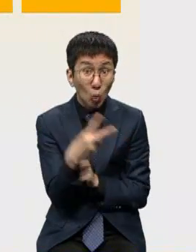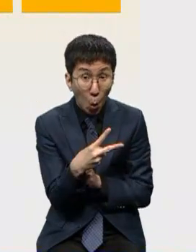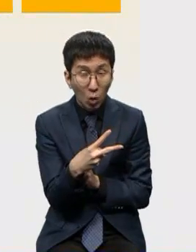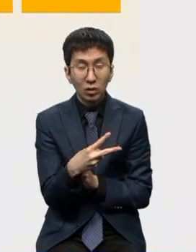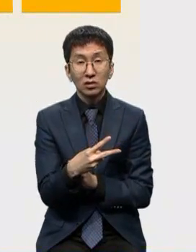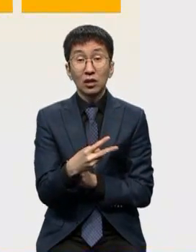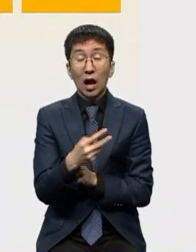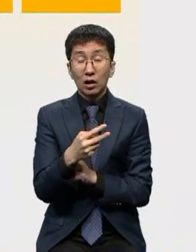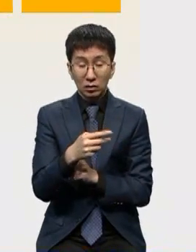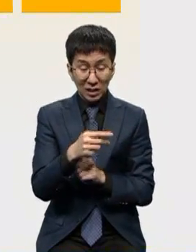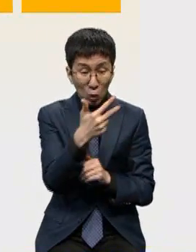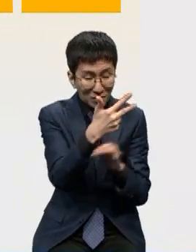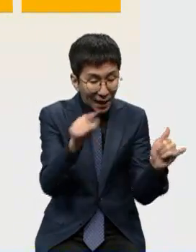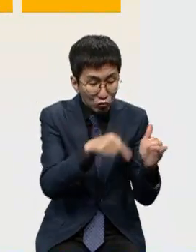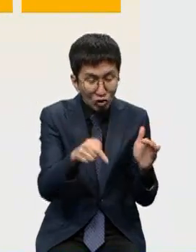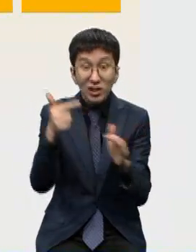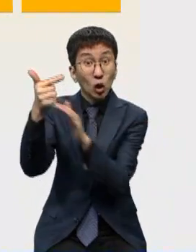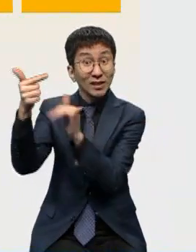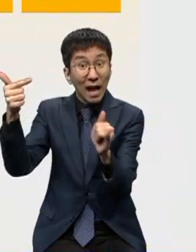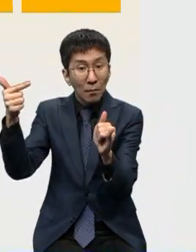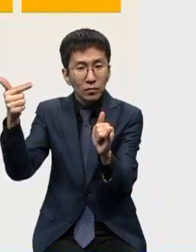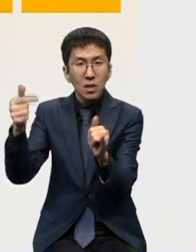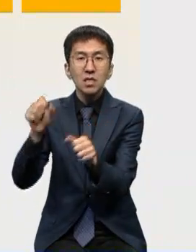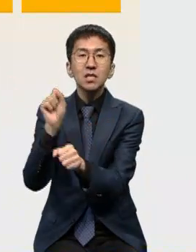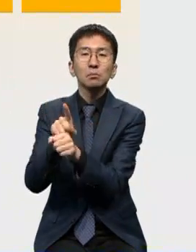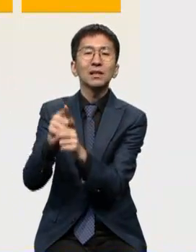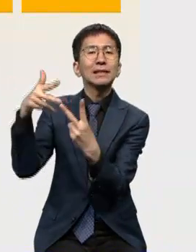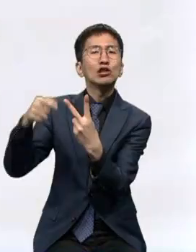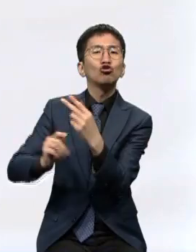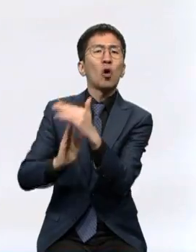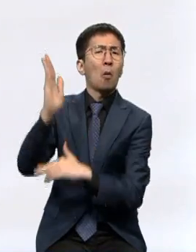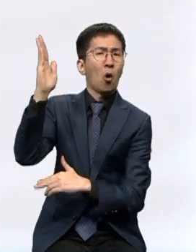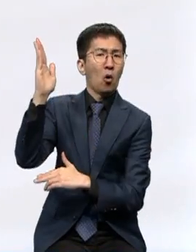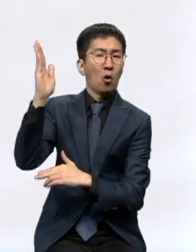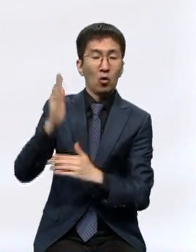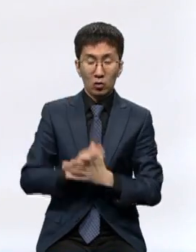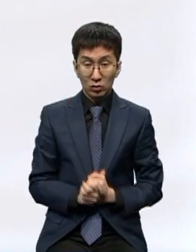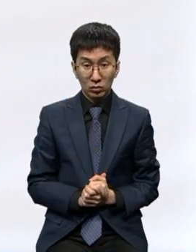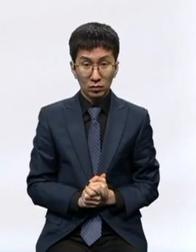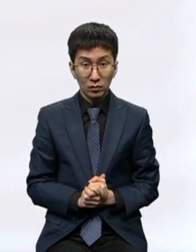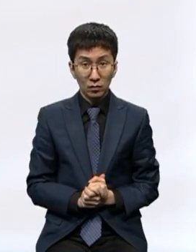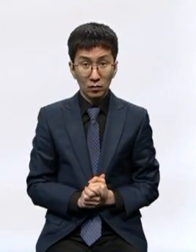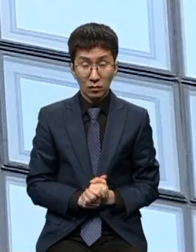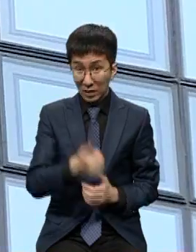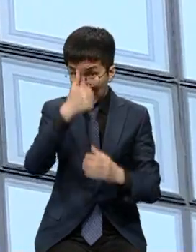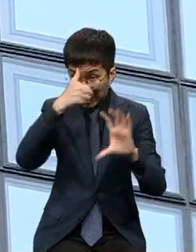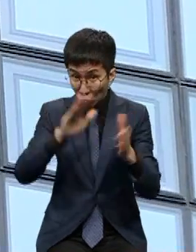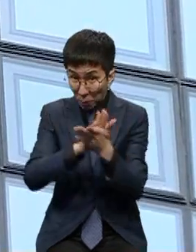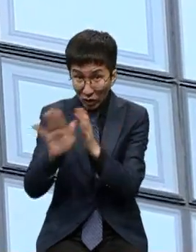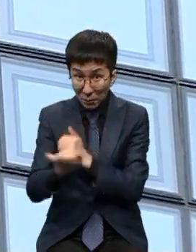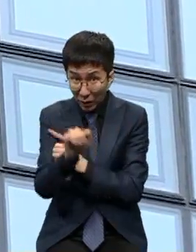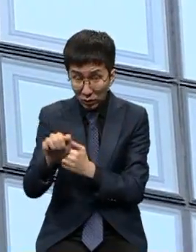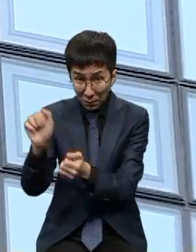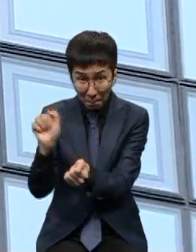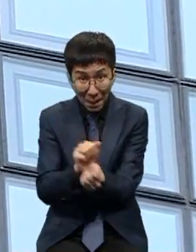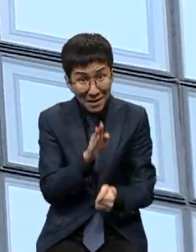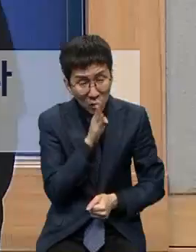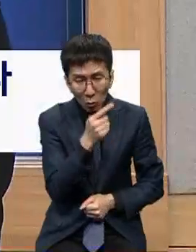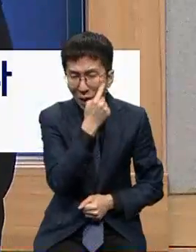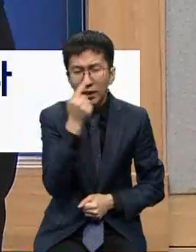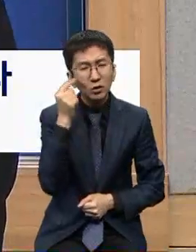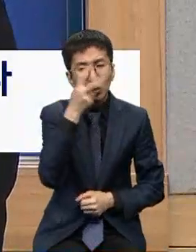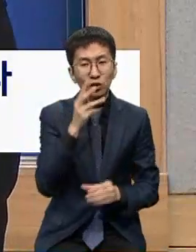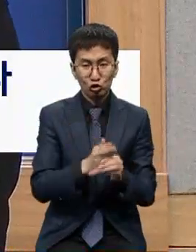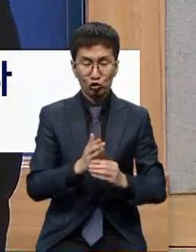접종 완료 후 2주 이상 지나 감염된 돌파 감염입니다. 델타 변이 감염 여부는 조사 중입니다. 여러